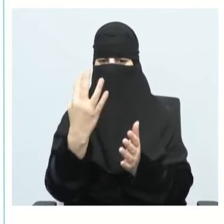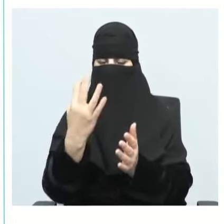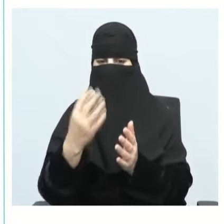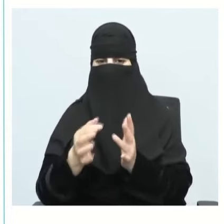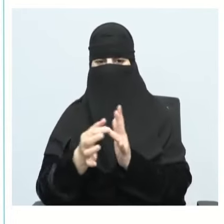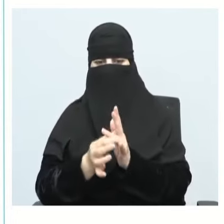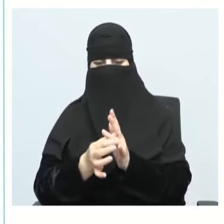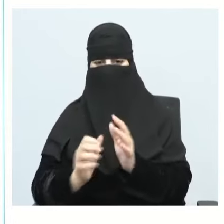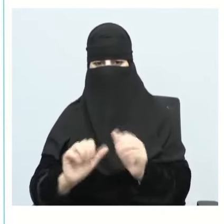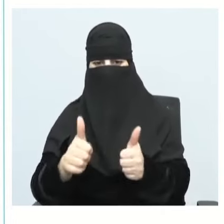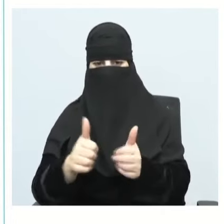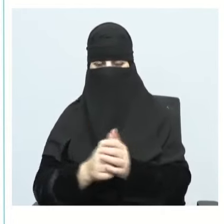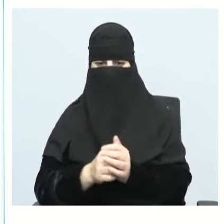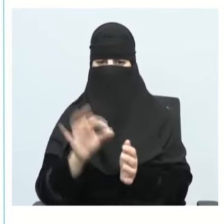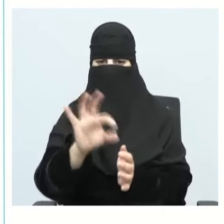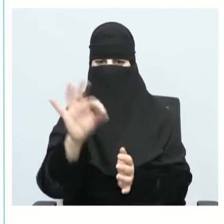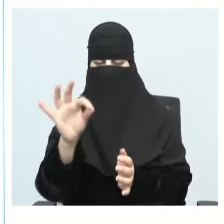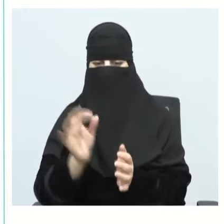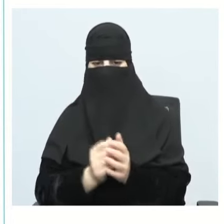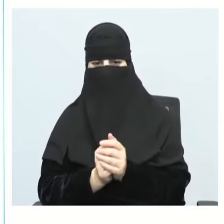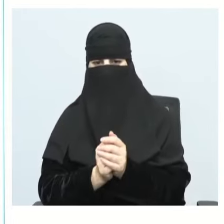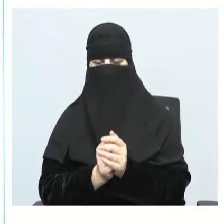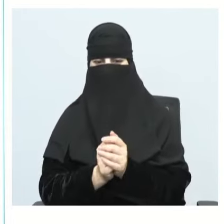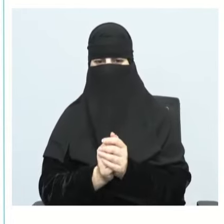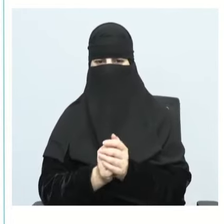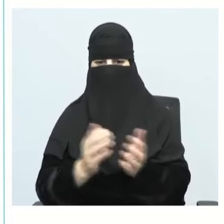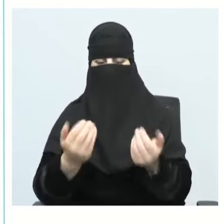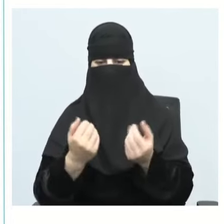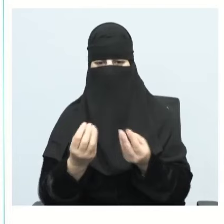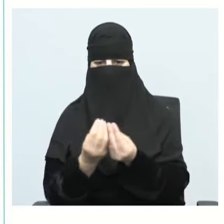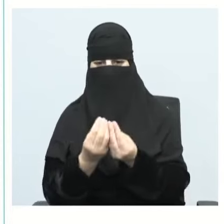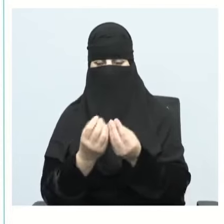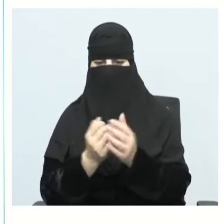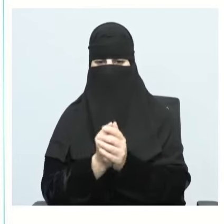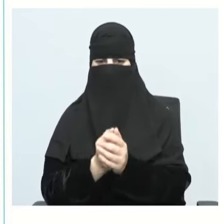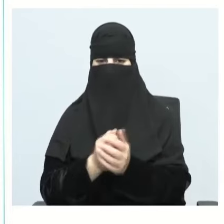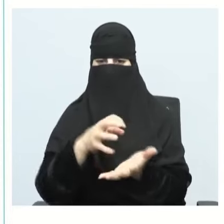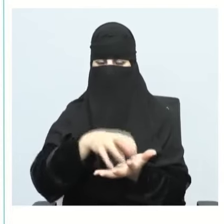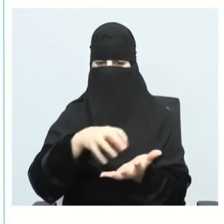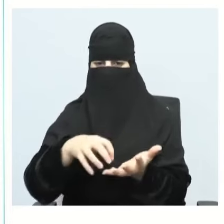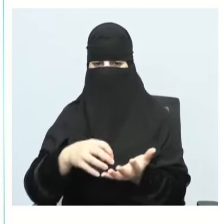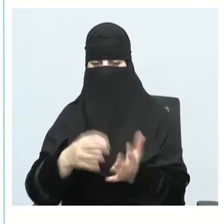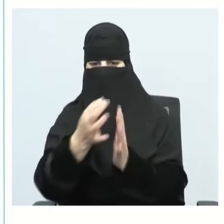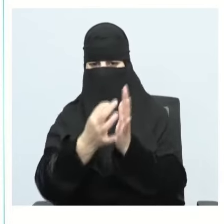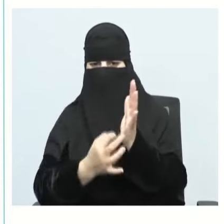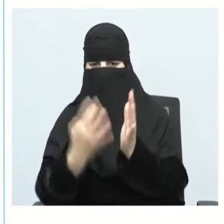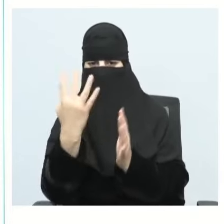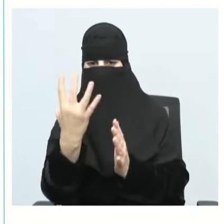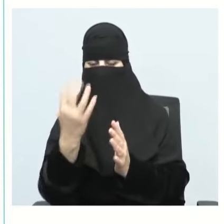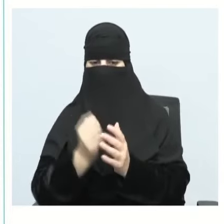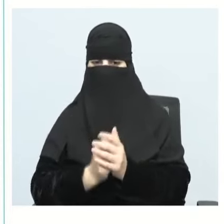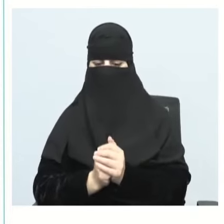اللذان يمكن ان تختارهما طيب يلا تعال انا وانتم الان نطبق الخطوات الاربع